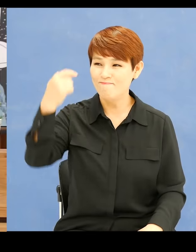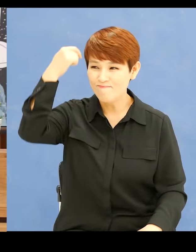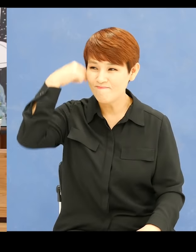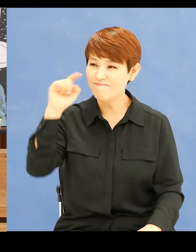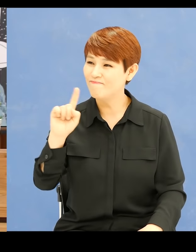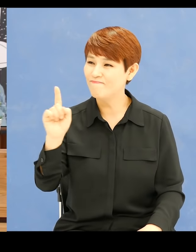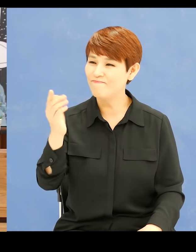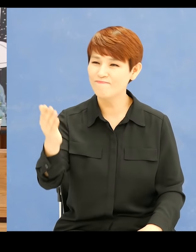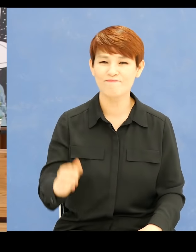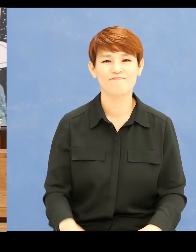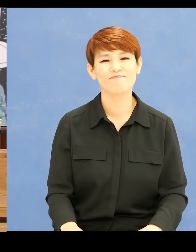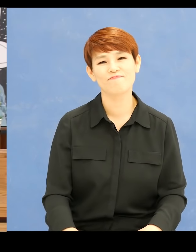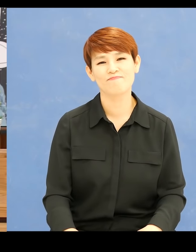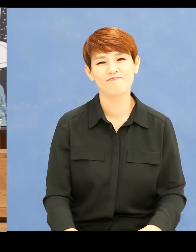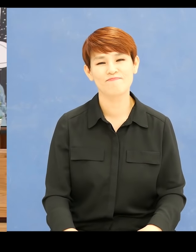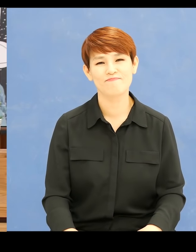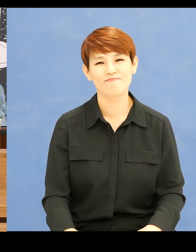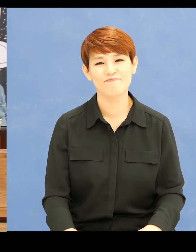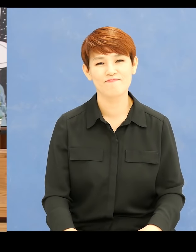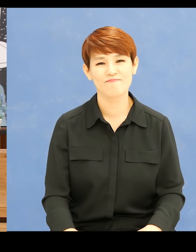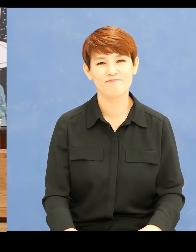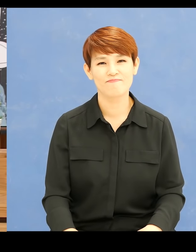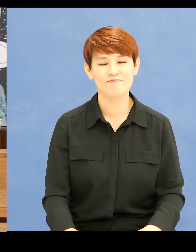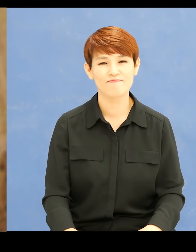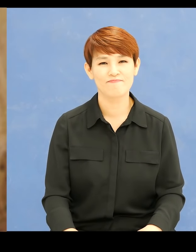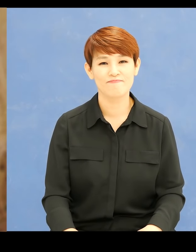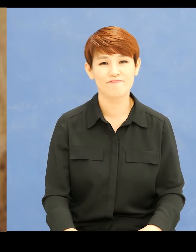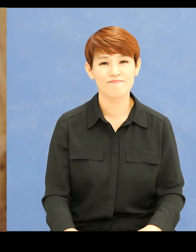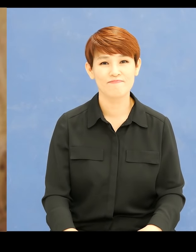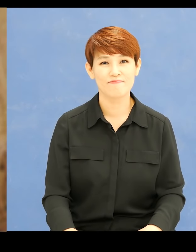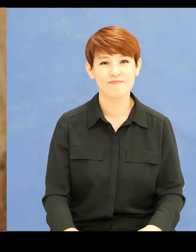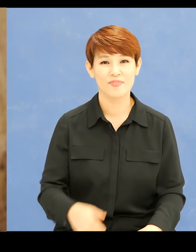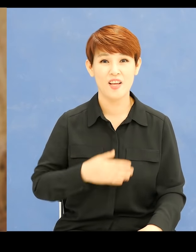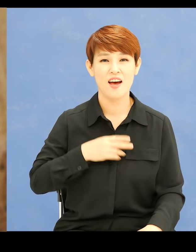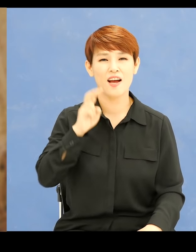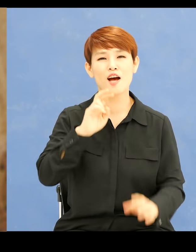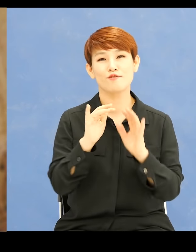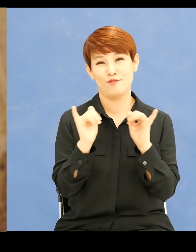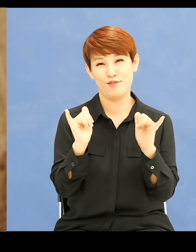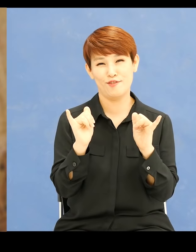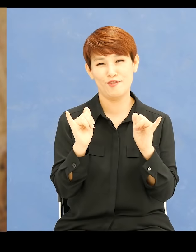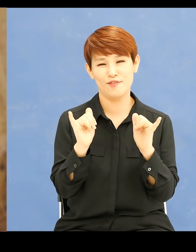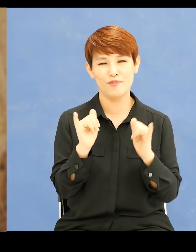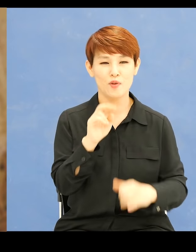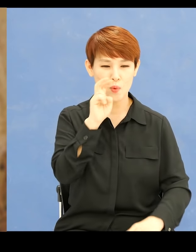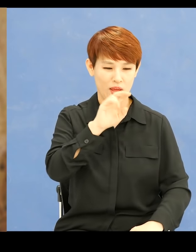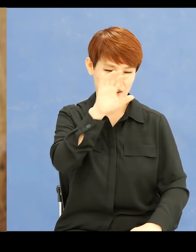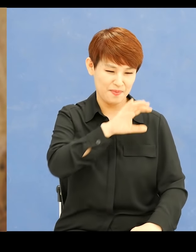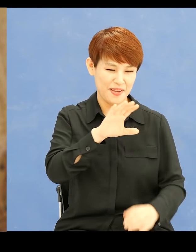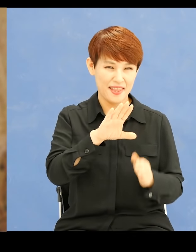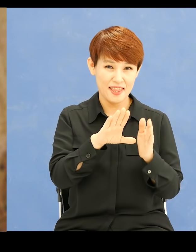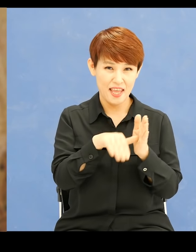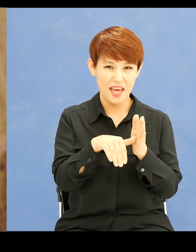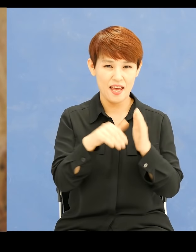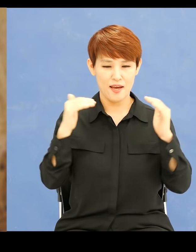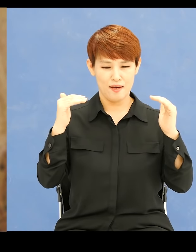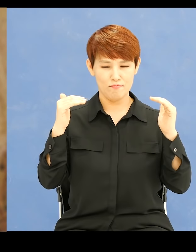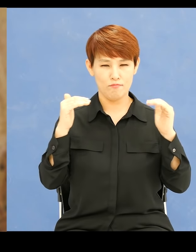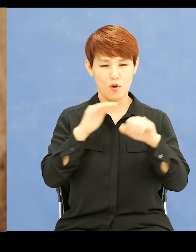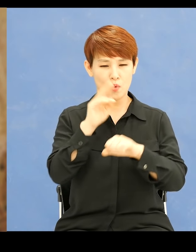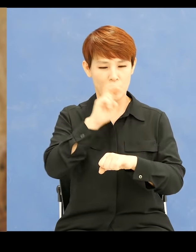있는가 그것을 느끼며 살아야겠다는 생각이 오늘 목사님 말씀을 통해서 들었습니다. 지금까지 나누신 정말 그 많은 시간 동안 겪으셨을